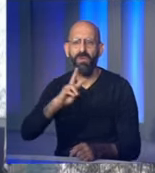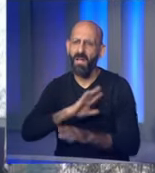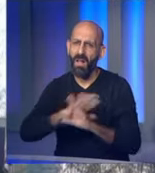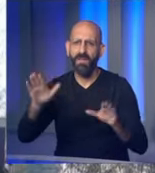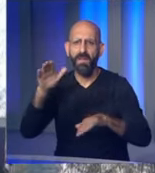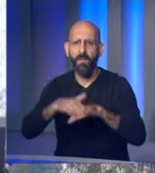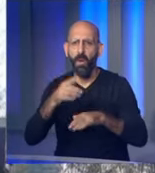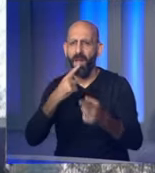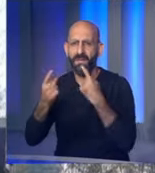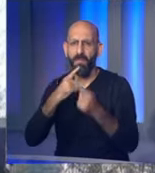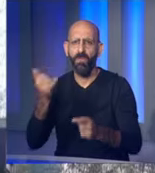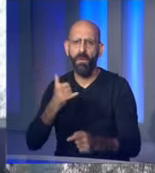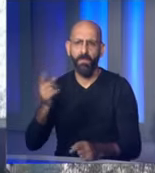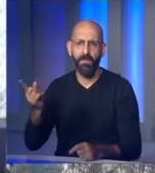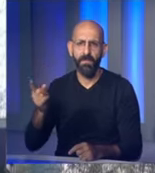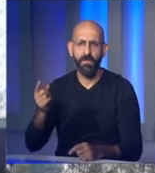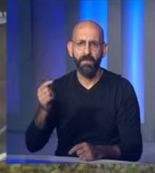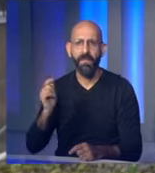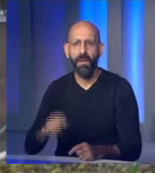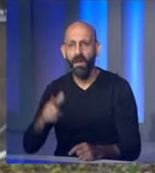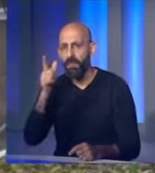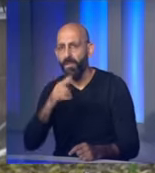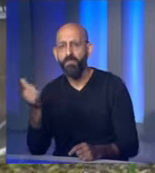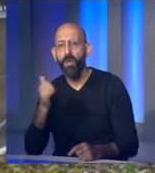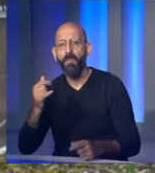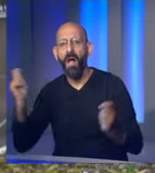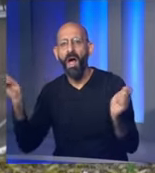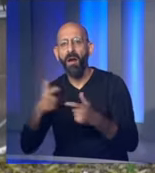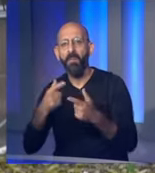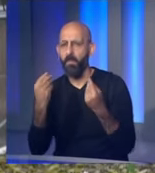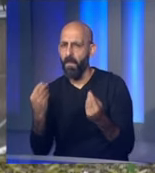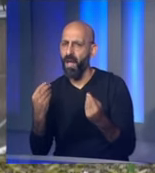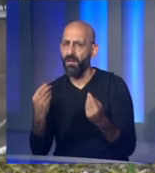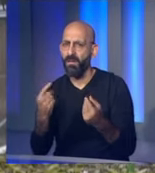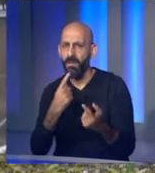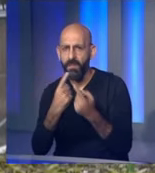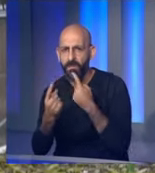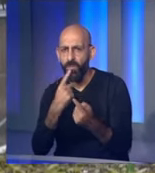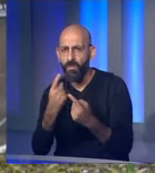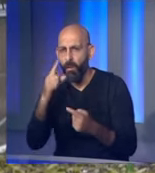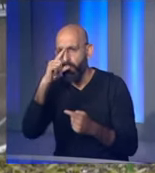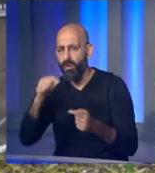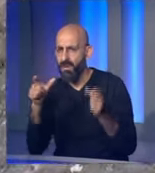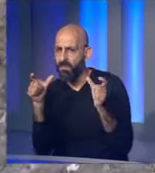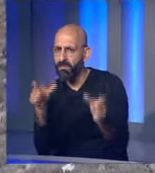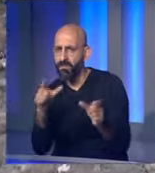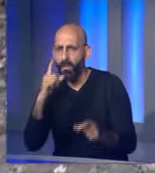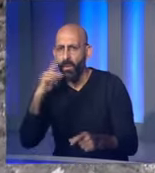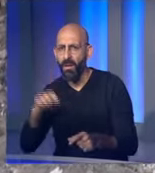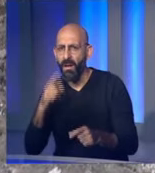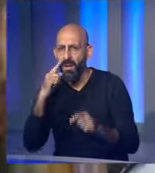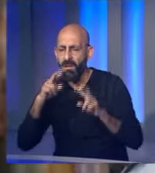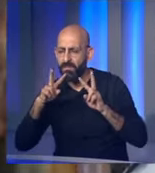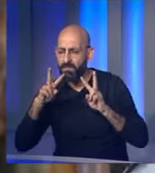الحرب العام المقبل من خلال الوسائل الدبلوماسيه لكنه رفض بشكل قاطع اي حديث عن وقف اطلاق